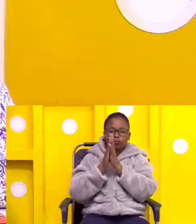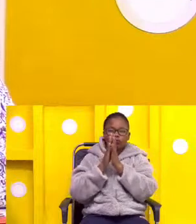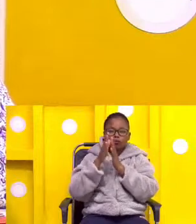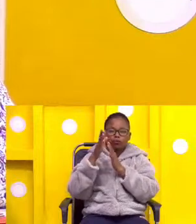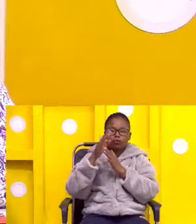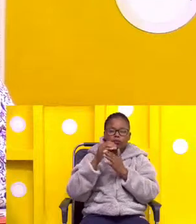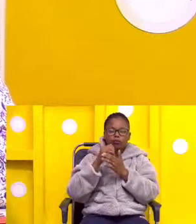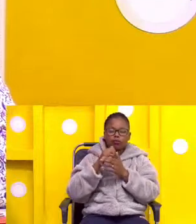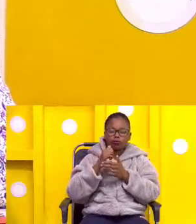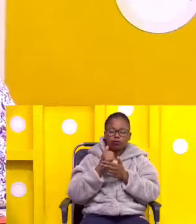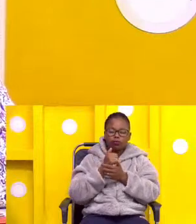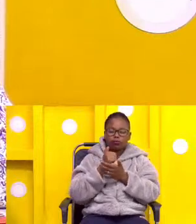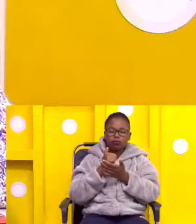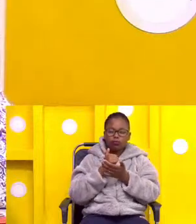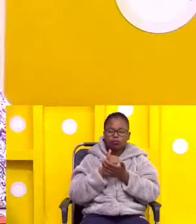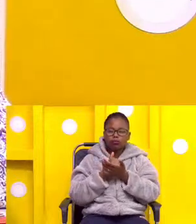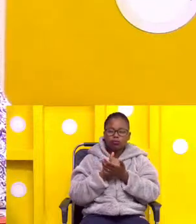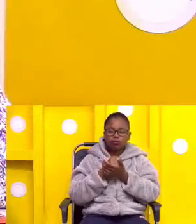wĩhokete Jehova.